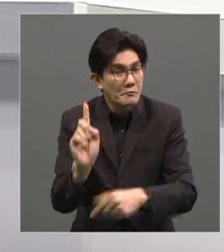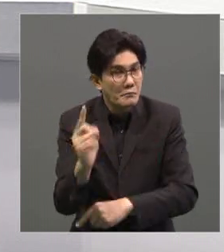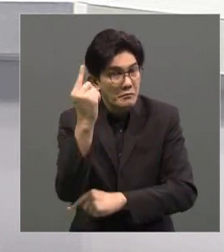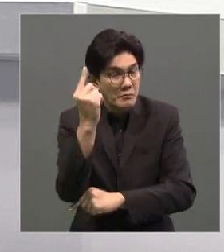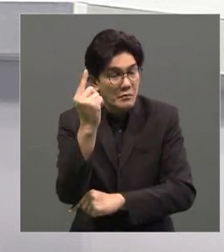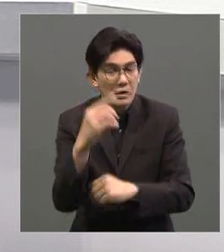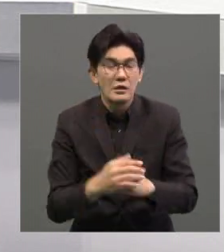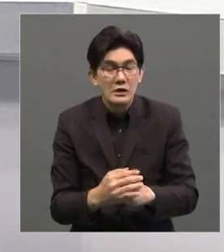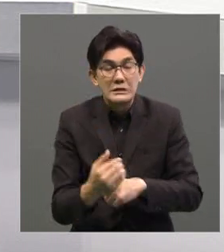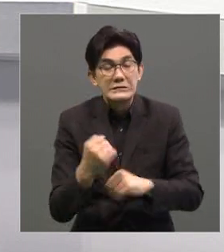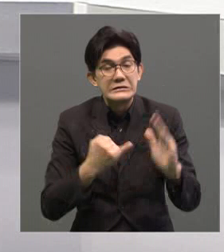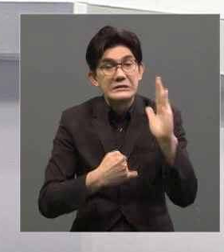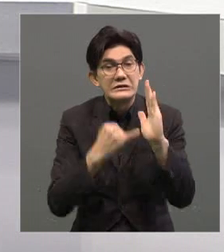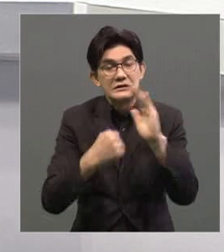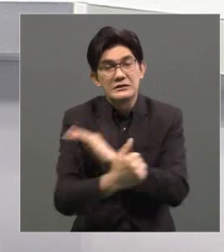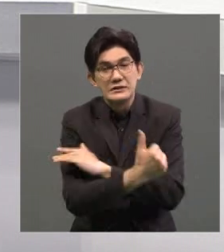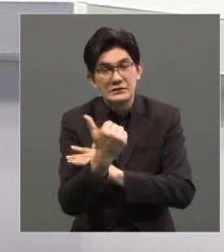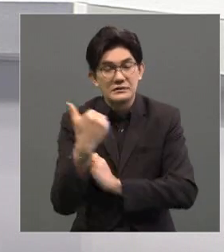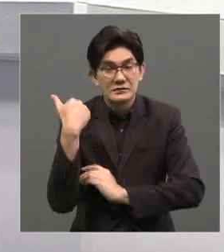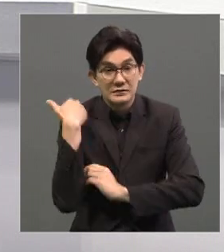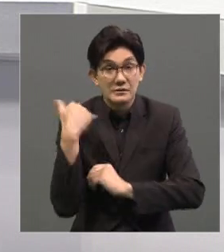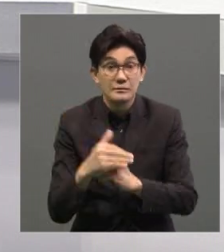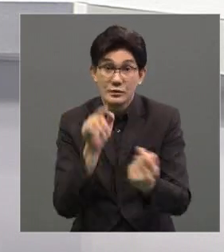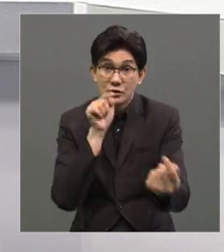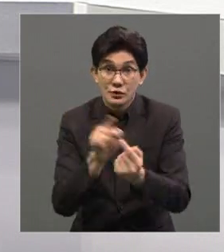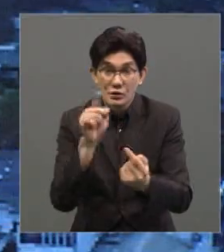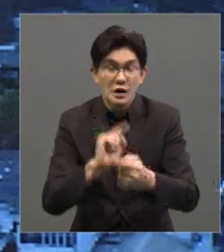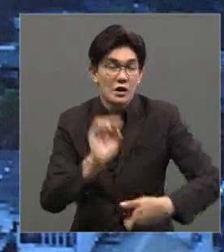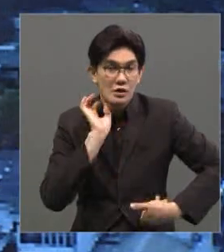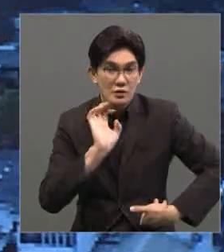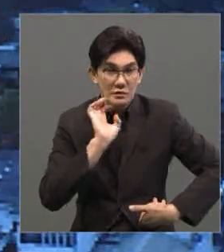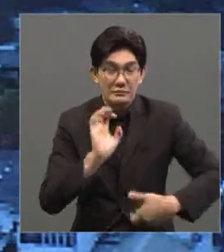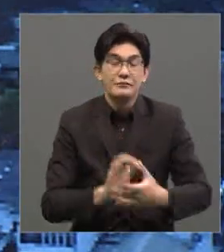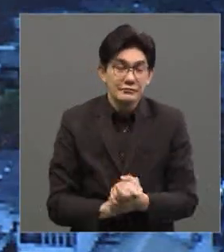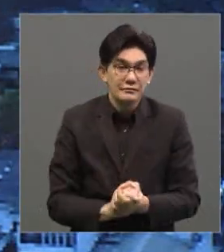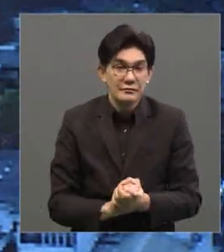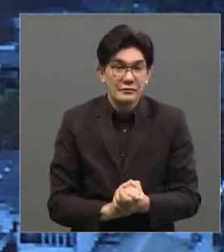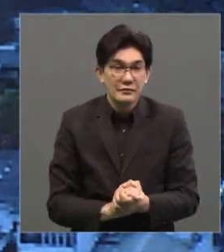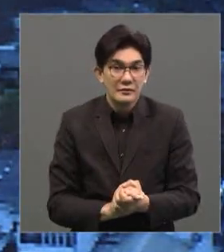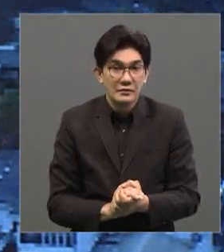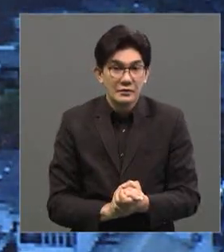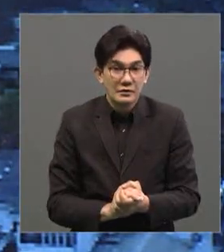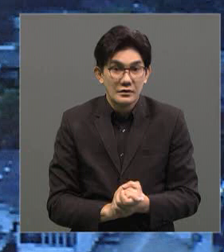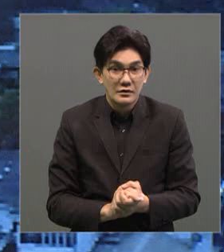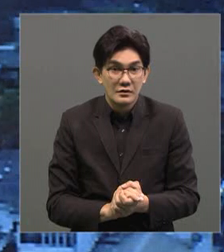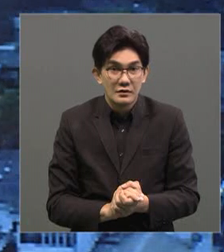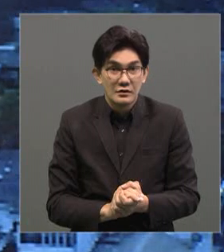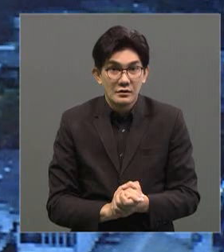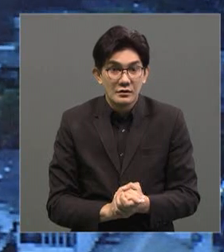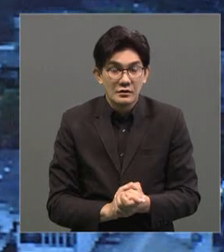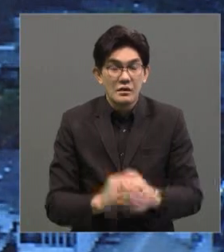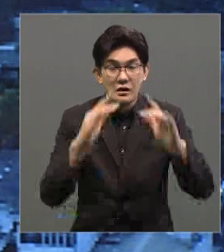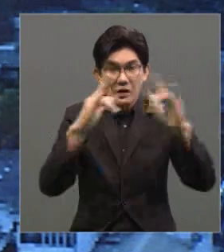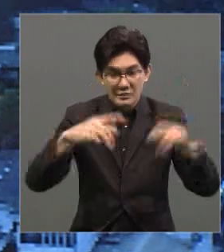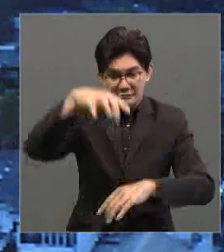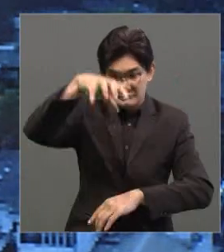ส.ส.ใหม่ในจังหวัดอื่นๆกันบ้างนะคะเริ่มไปดูที่จังหวัดลพบุรีกันก่อนค่ะซึ่งเขาใช้โดมอเนกประสงค์ของ